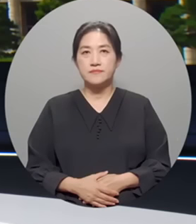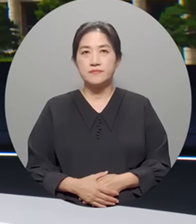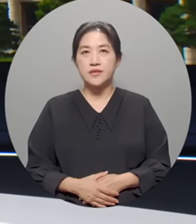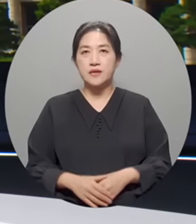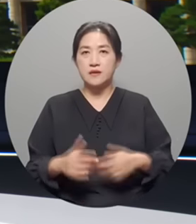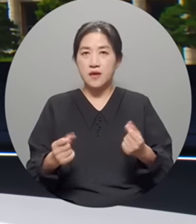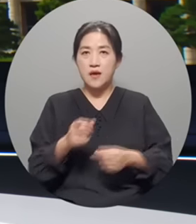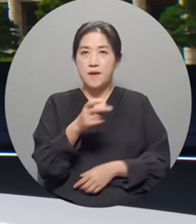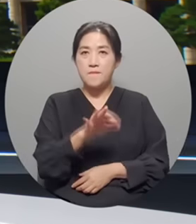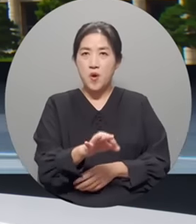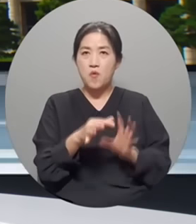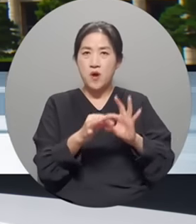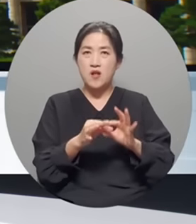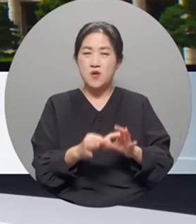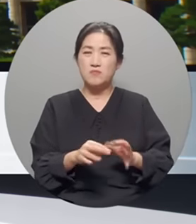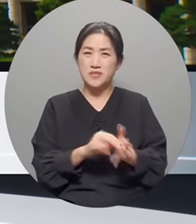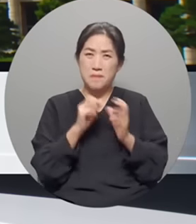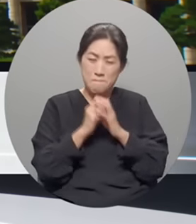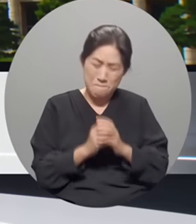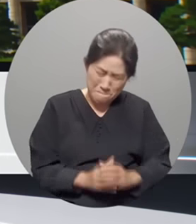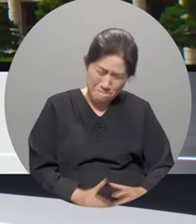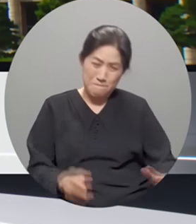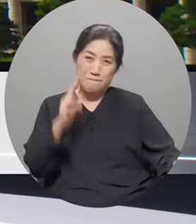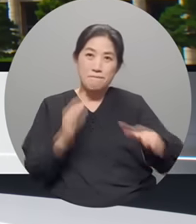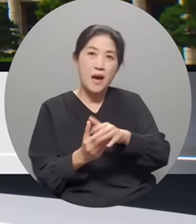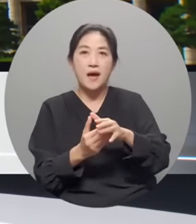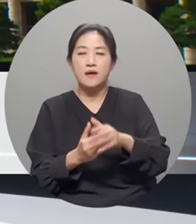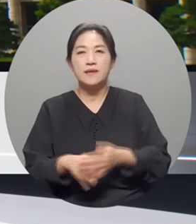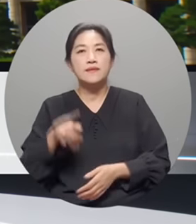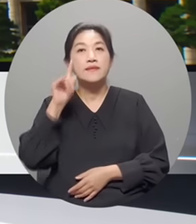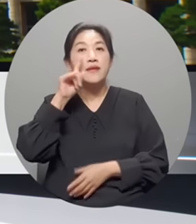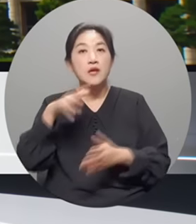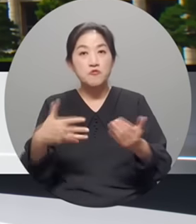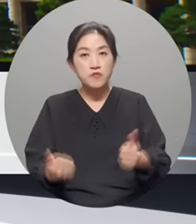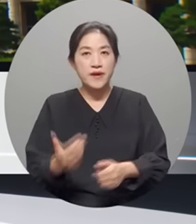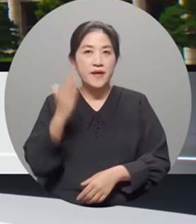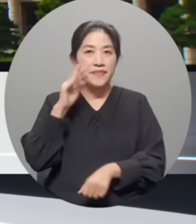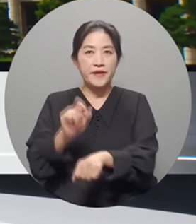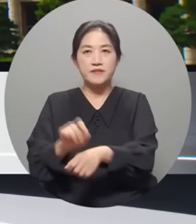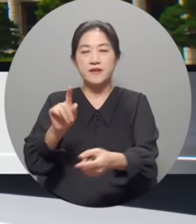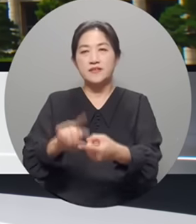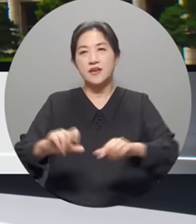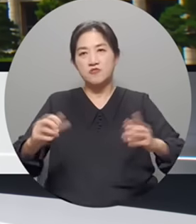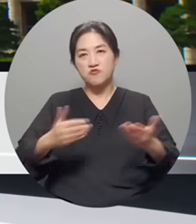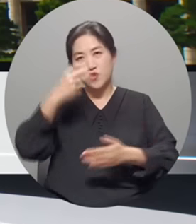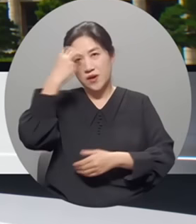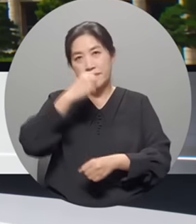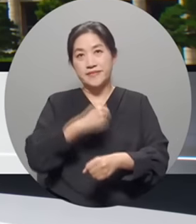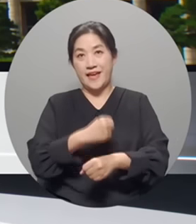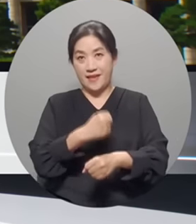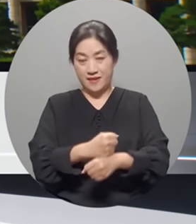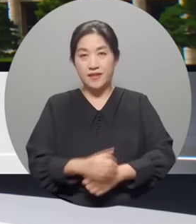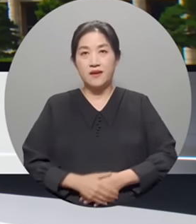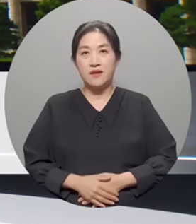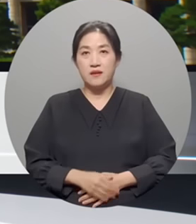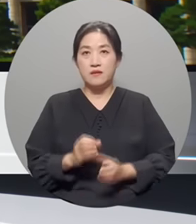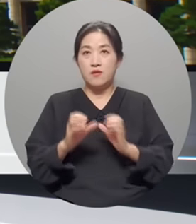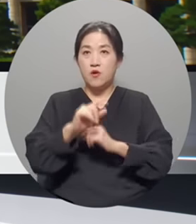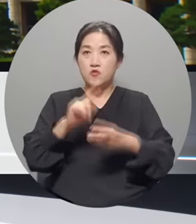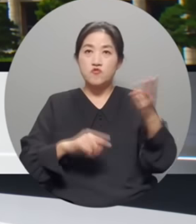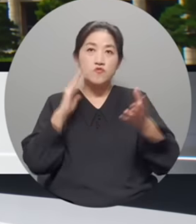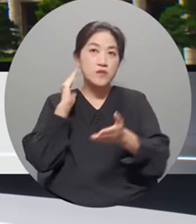이렇게 명태균 씨 관련 파문이 극으로 치닫는 가운데 내일 국회에선 대통령실에 대한 국정감사가 진행됩니다. 더구나